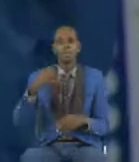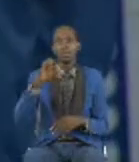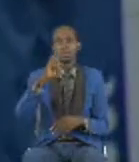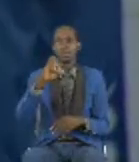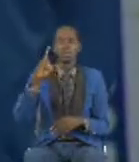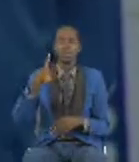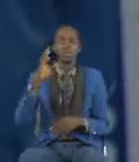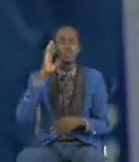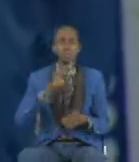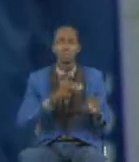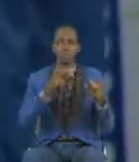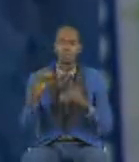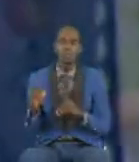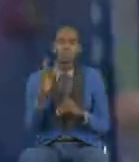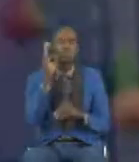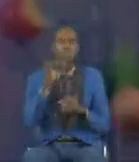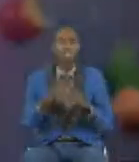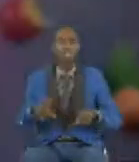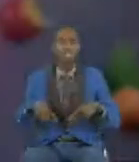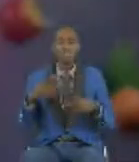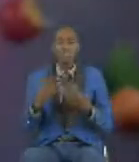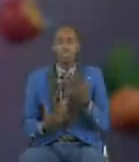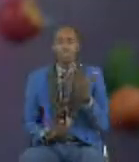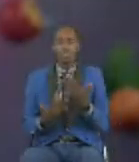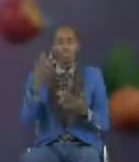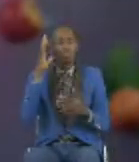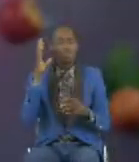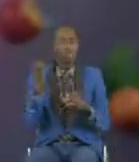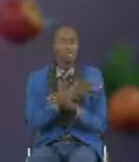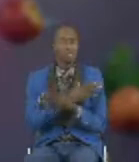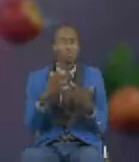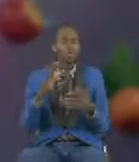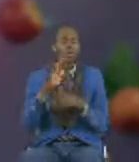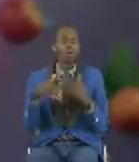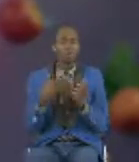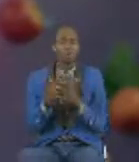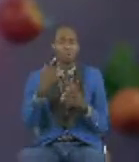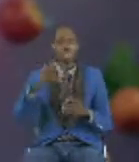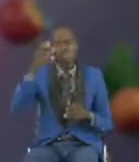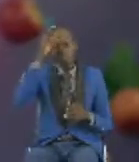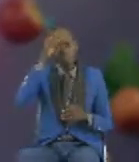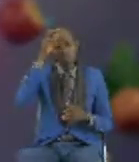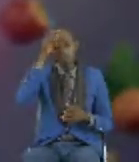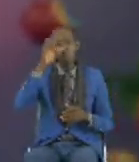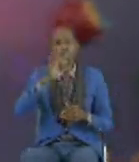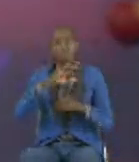feu va chasser tous ces démons, toutes ces maladies.